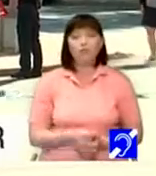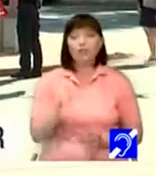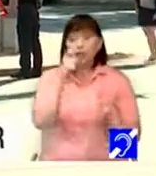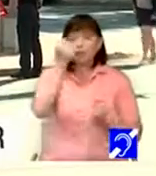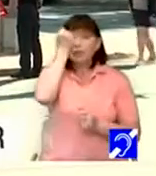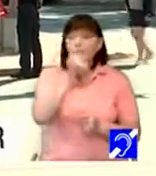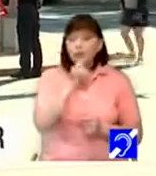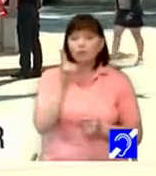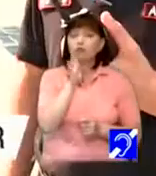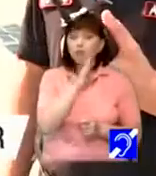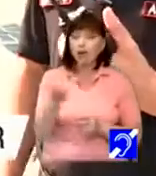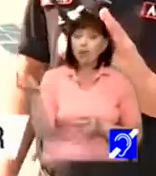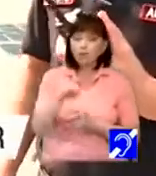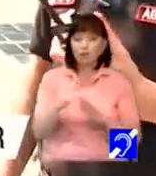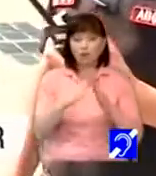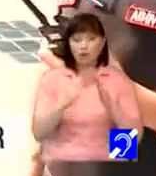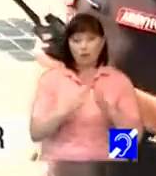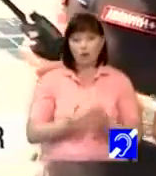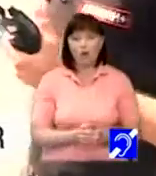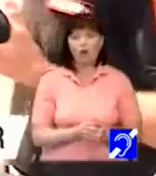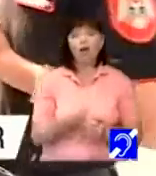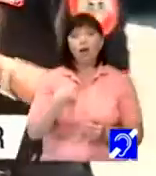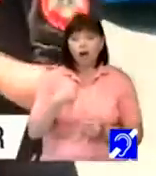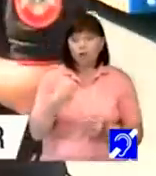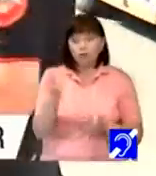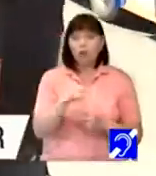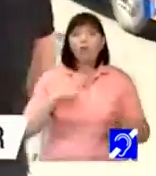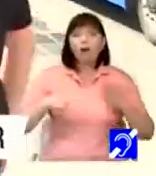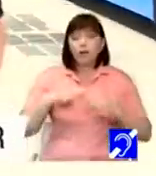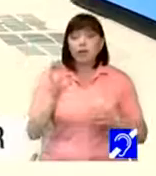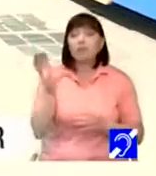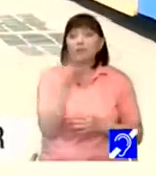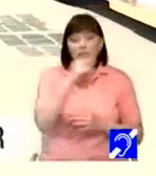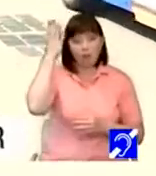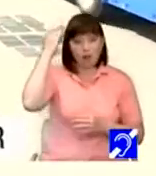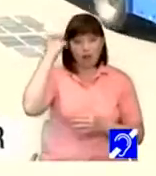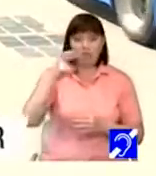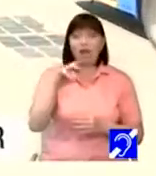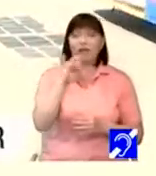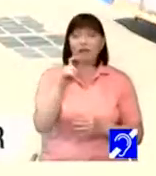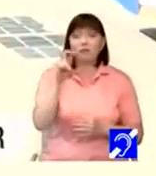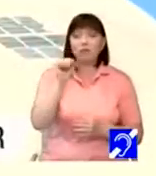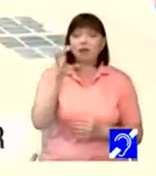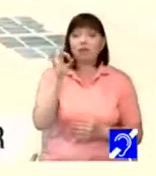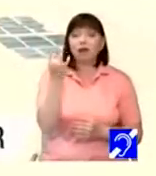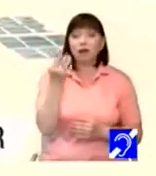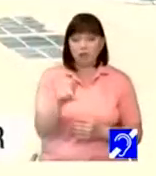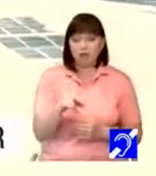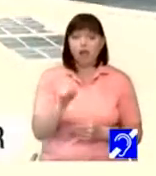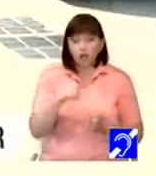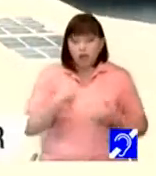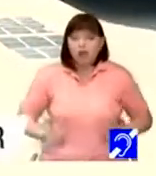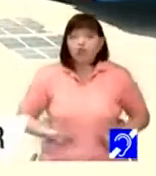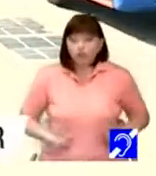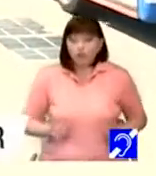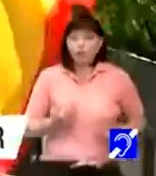Mulțumim că mama a venit acasă! Am venit să mă bucur cu toți românii din Basarabia că am ajuns și sunt viu în